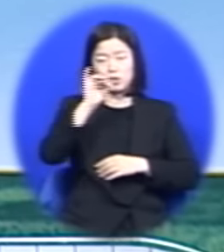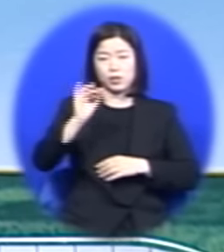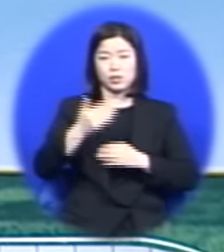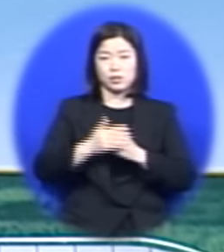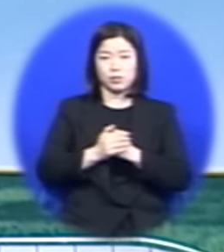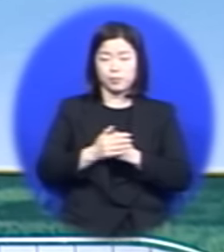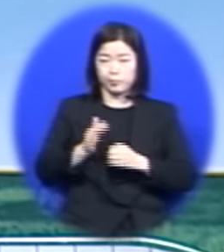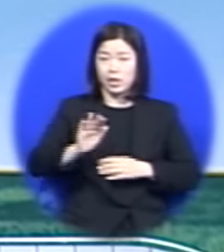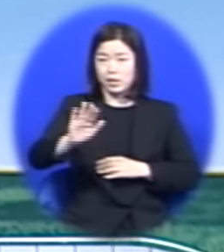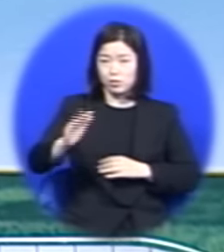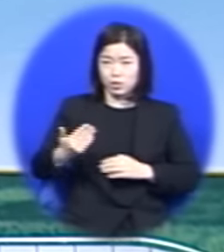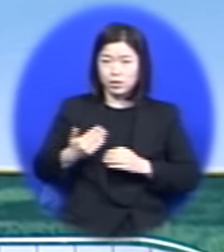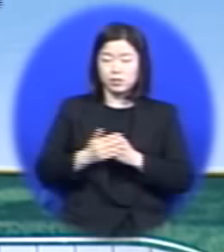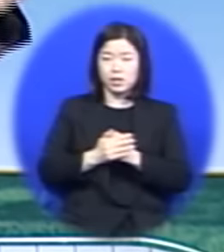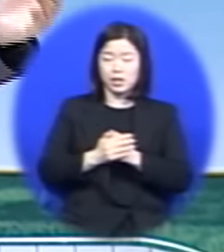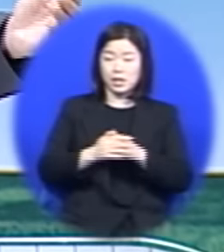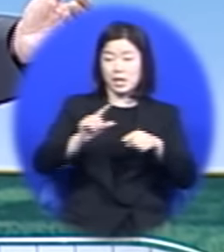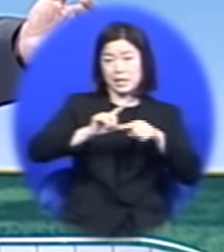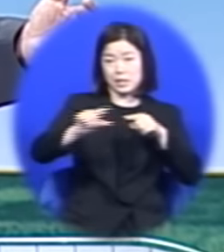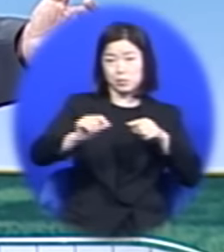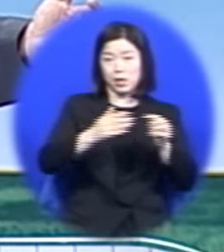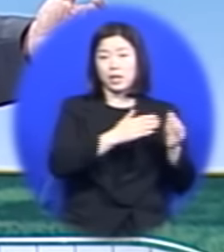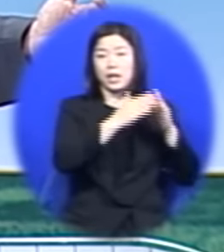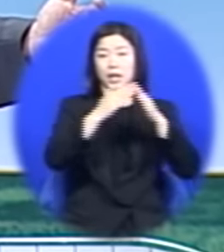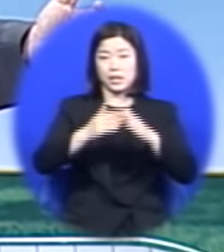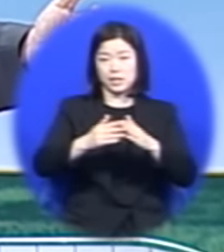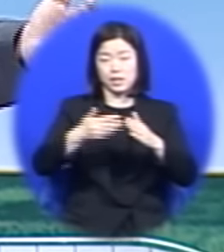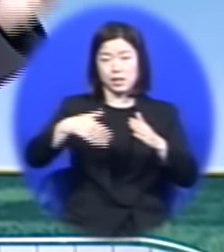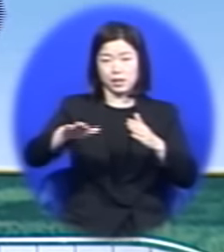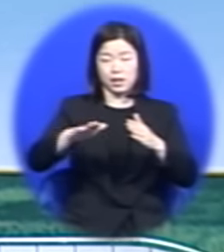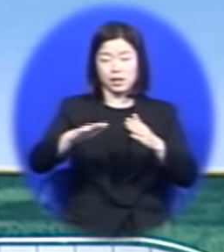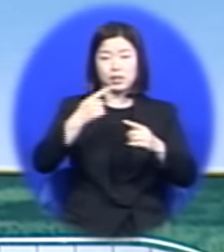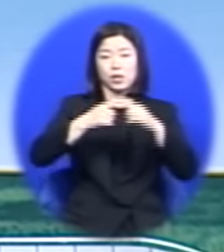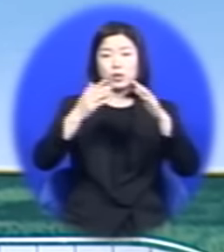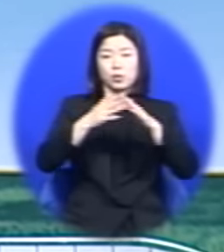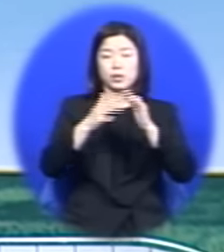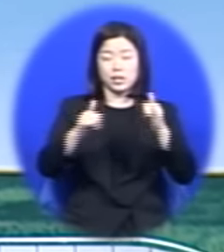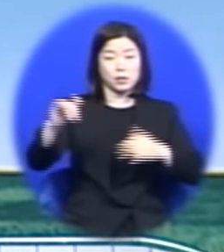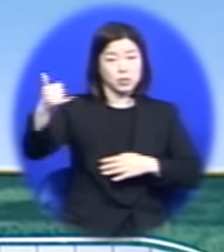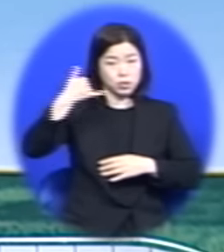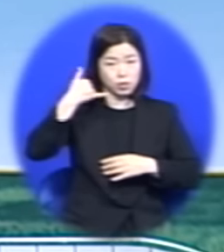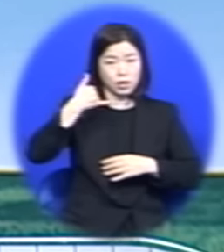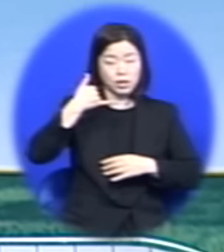최근에 지방에 이사를 간 교우가 전화를 했는데